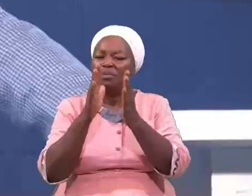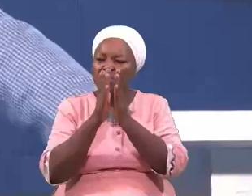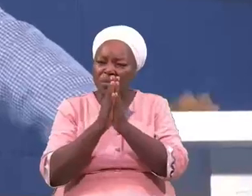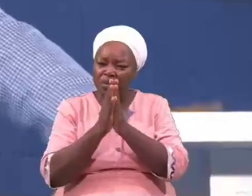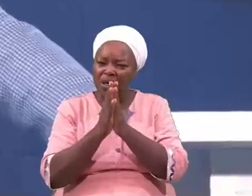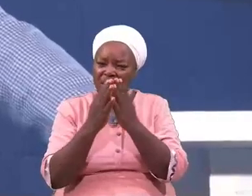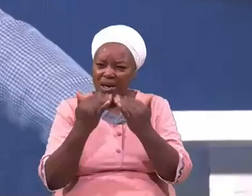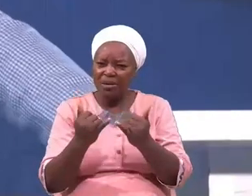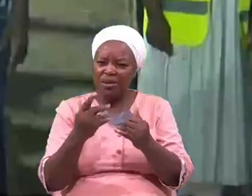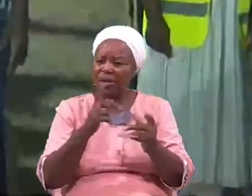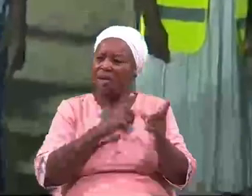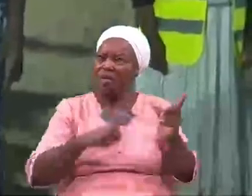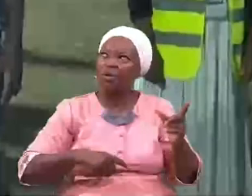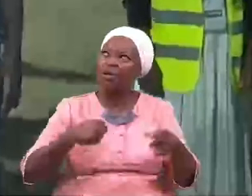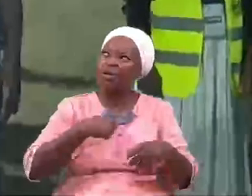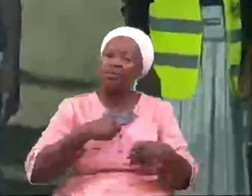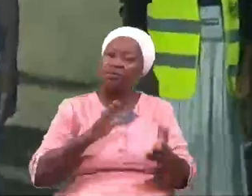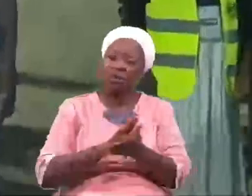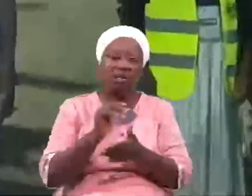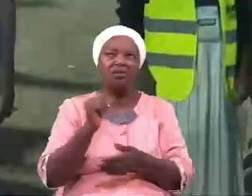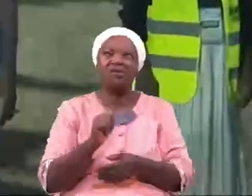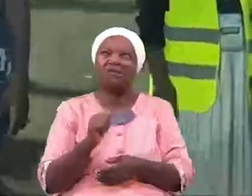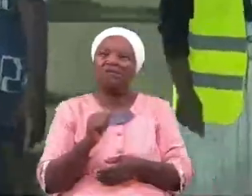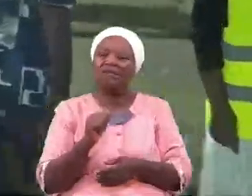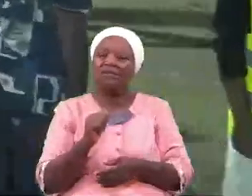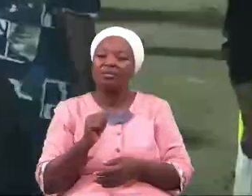Parlez au Seigneur. Dites-lui, Seigneur, je crois.